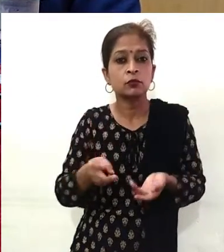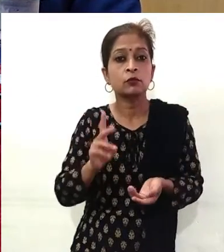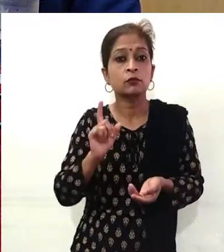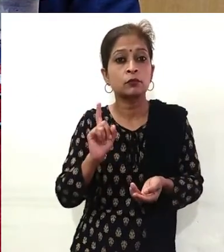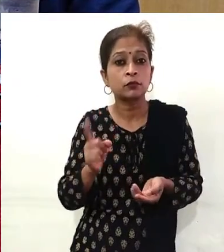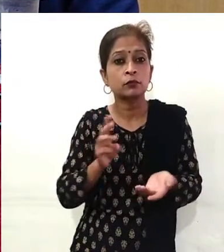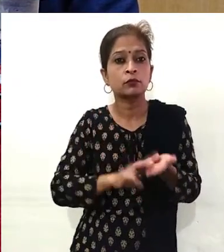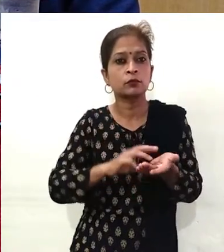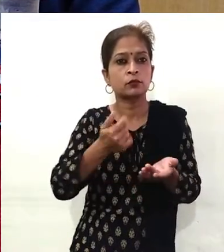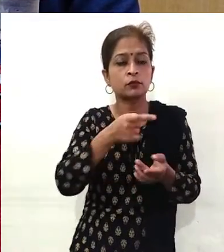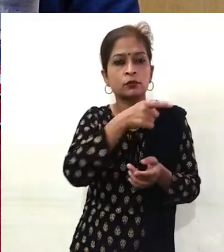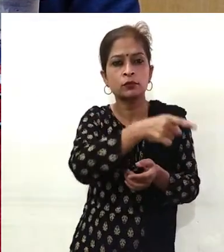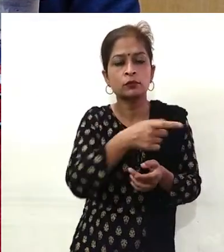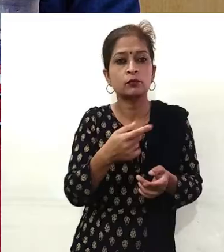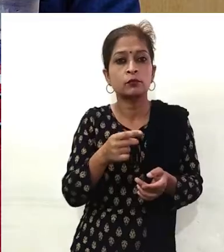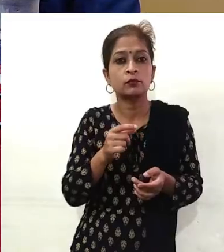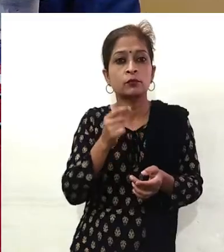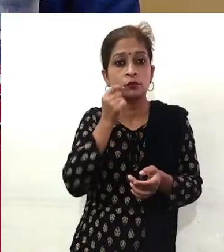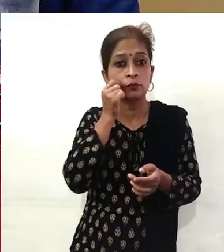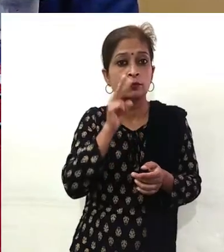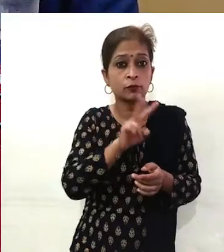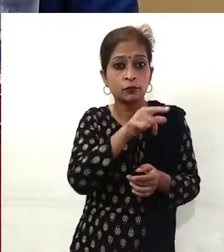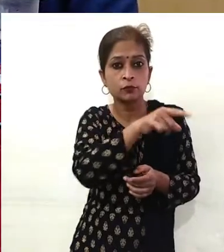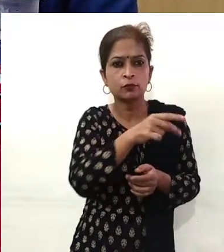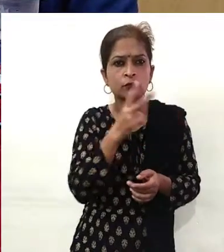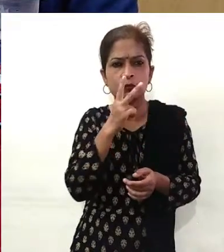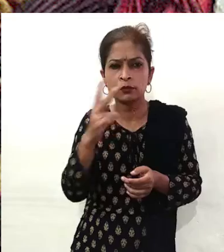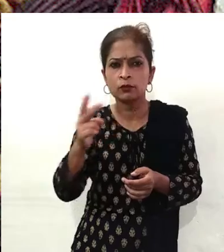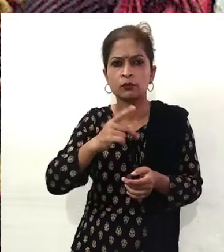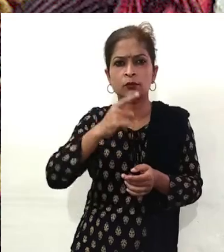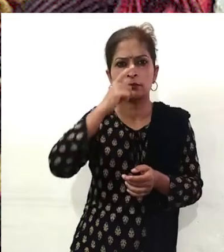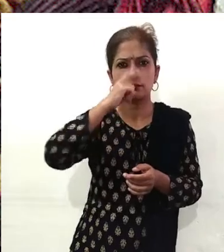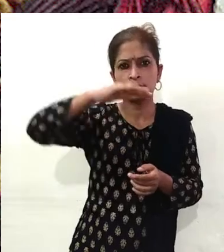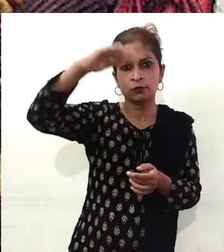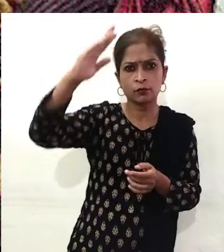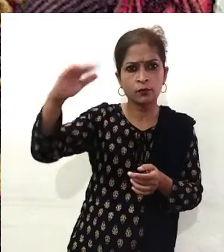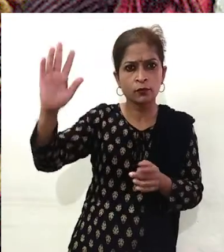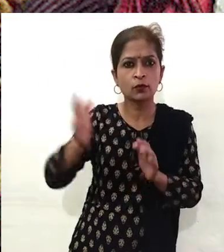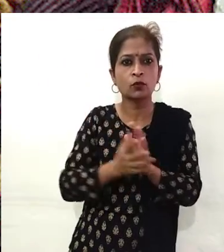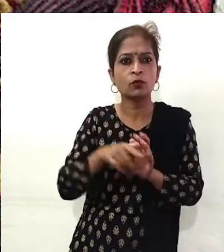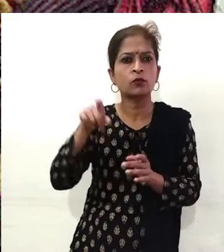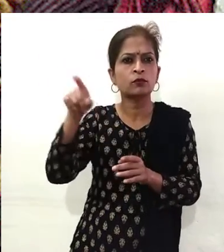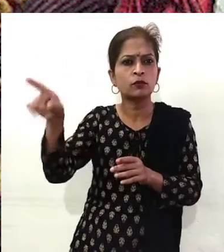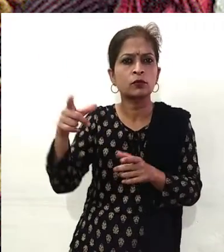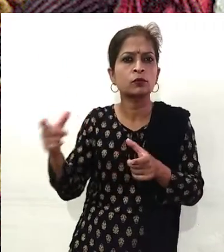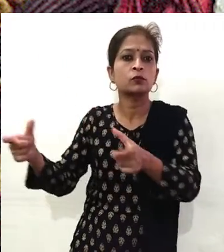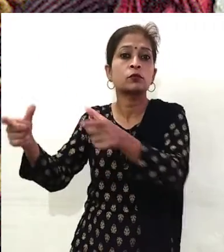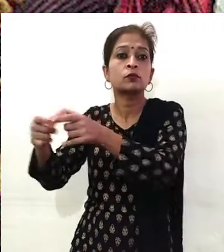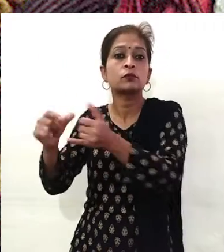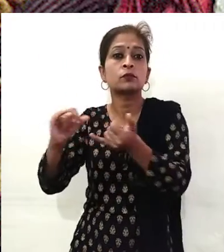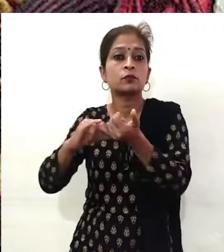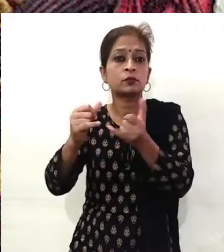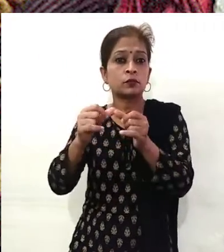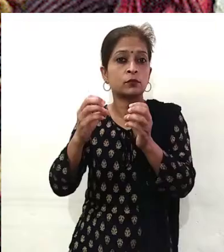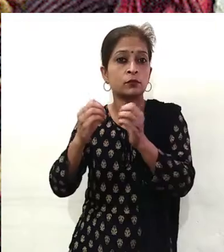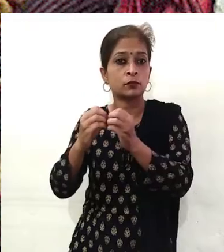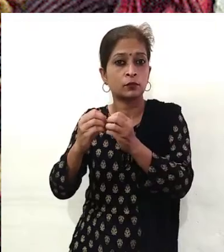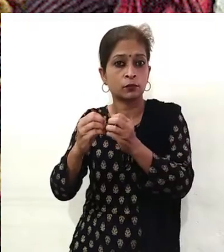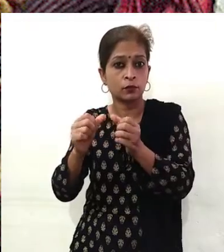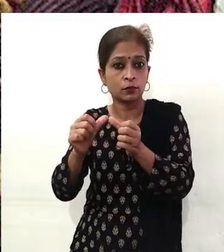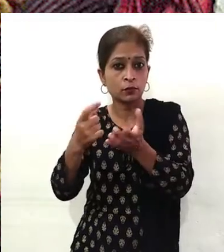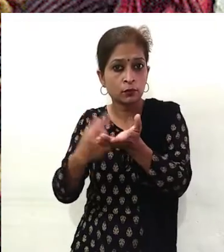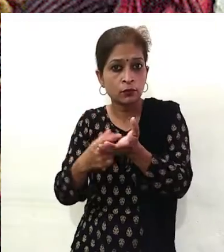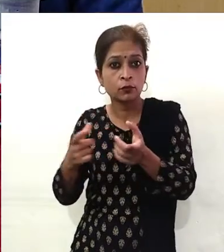मंत्री विद्यापति देखा कि हाँ, एक नीला पर्वत है और वहाँ के जो सबर हैं वो किसी देवता की पूजा करते हैं और